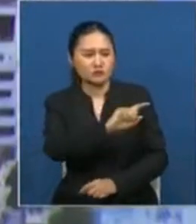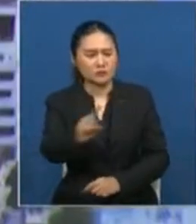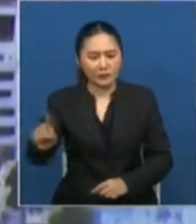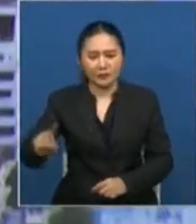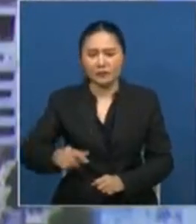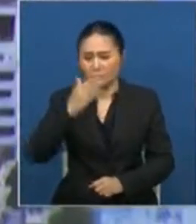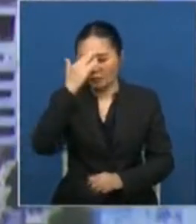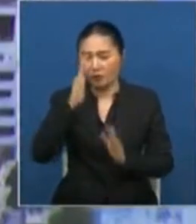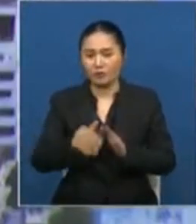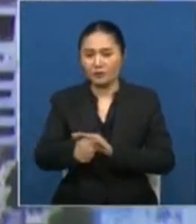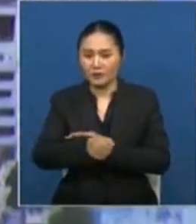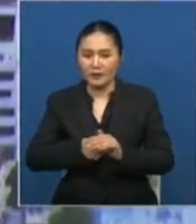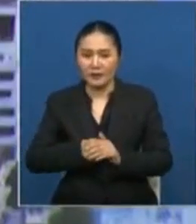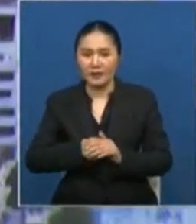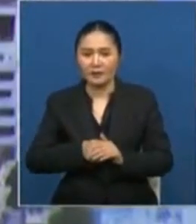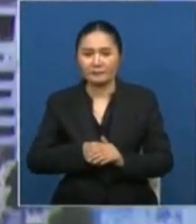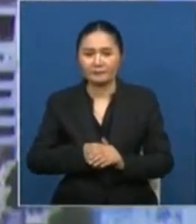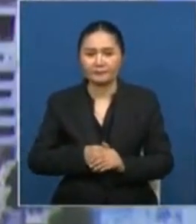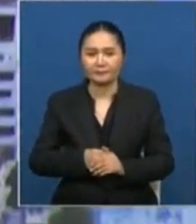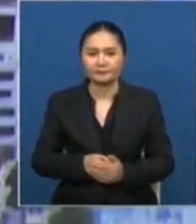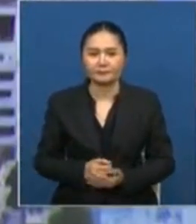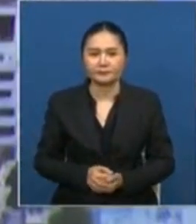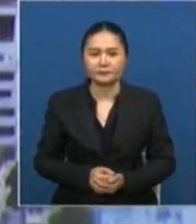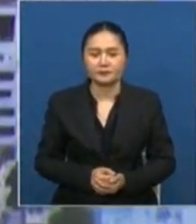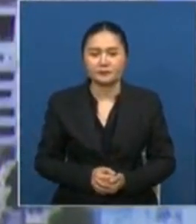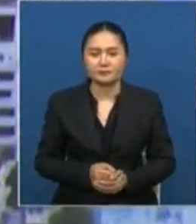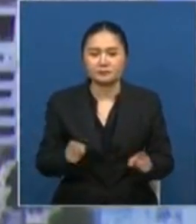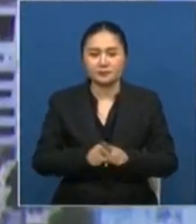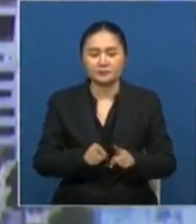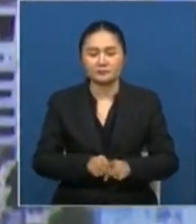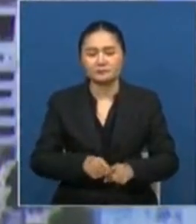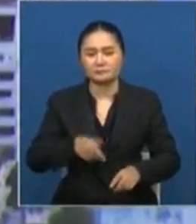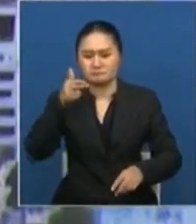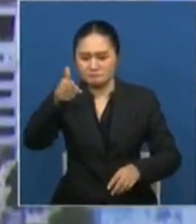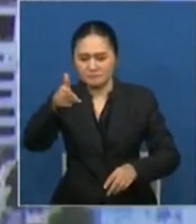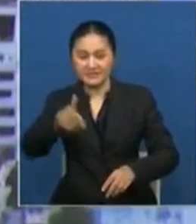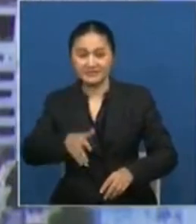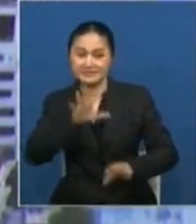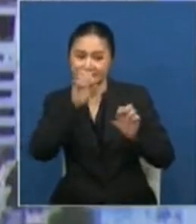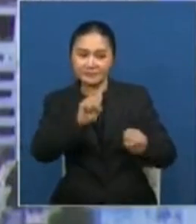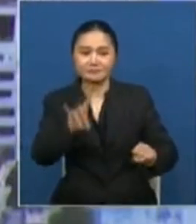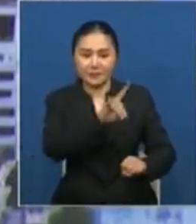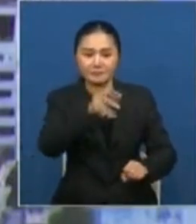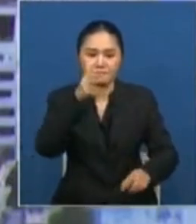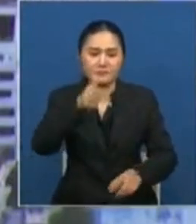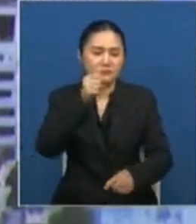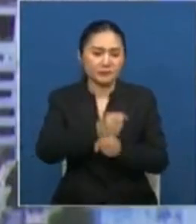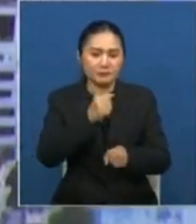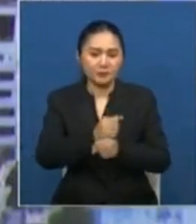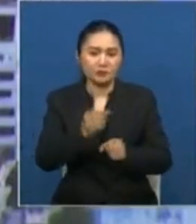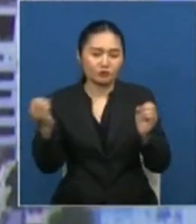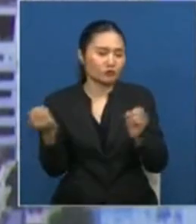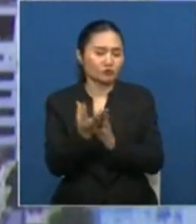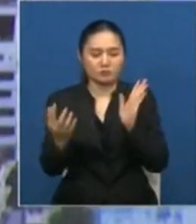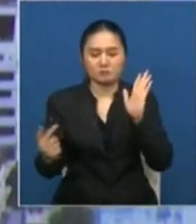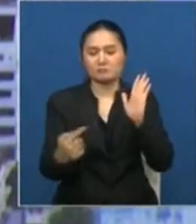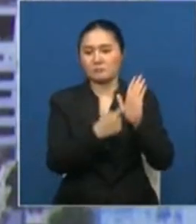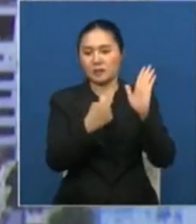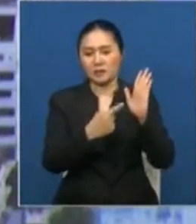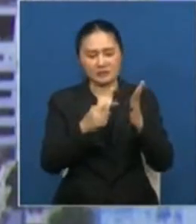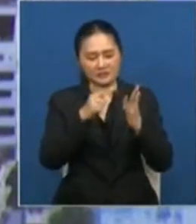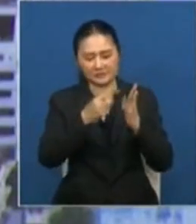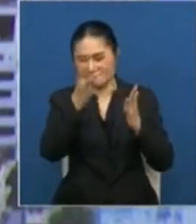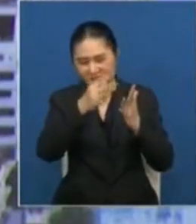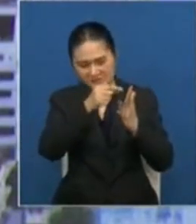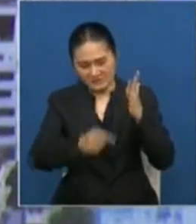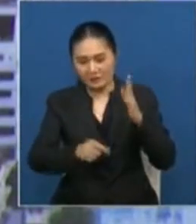เพราะมีคนแอบไปผูกจันห้าคล้ายๆกับเป็นปืนดักสัตว์อะค่ะแล้วปืนเนี่ยมันทำงานโดนเข้าที่มือของชาวบ้านนิ้วเกือบข